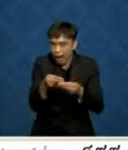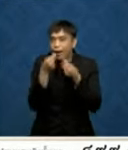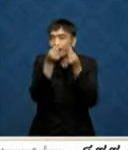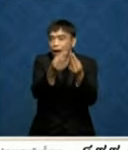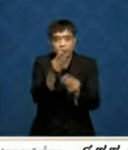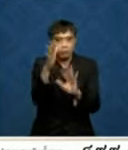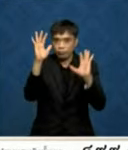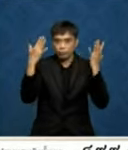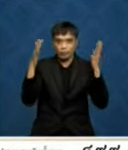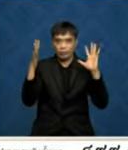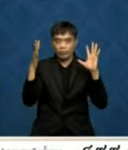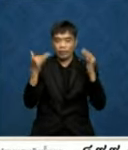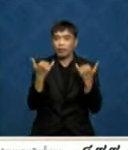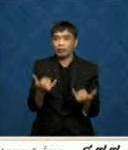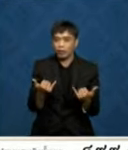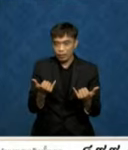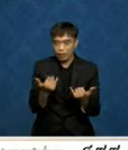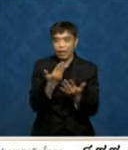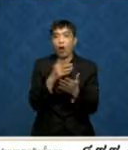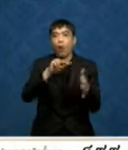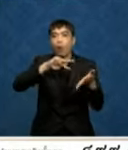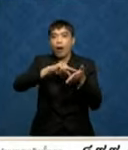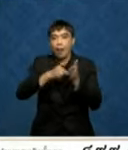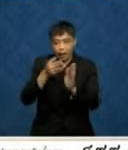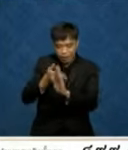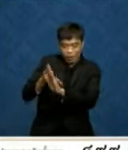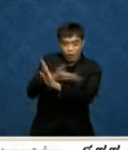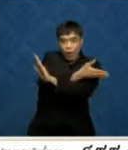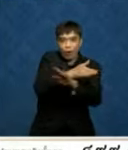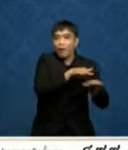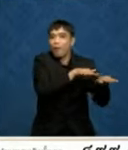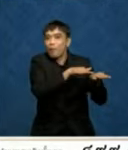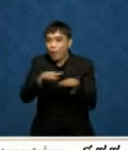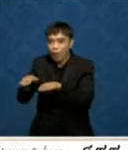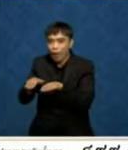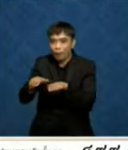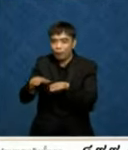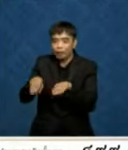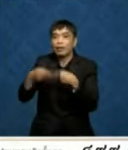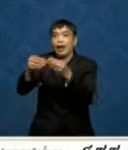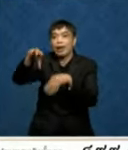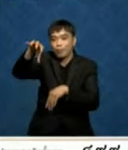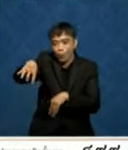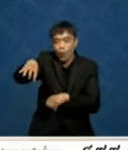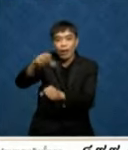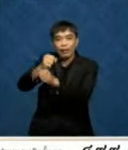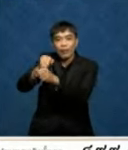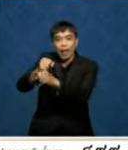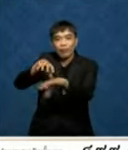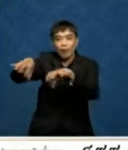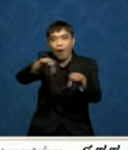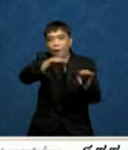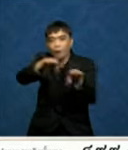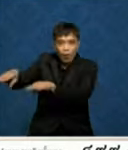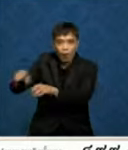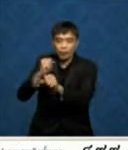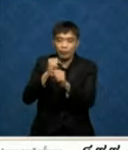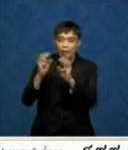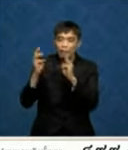ทุกเงินที่เรามีกันเนี่ยก็เป็นการตั้งรอเพื่อให้หน่วยงานไปทำการจัดซื้อจัดจ้างไปทำการประกาศ TOR ผูกพันสั